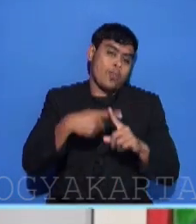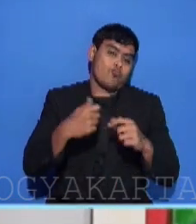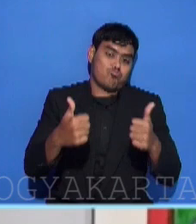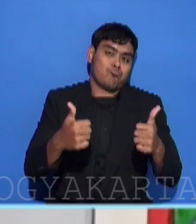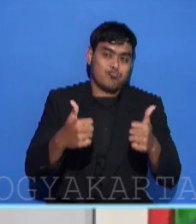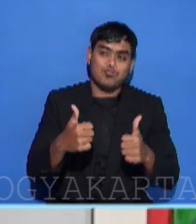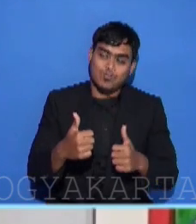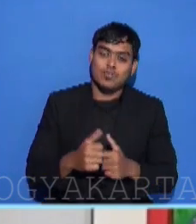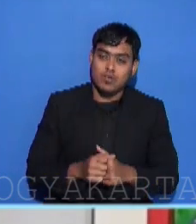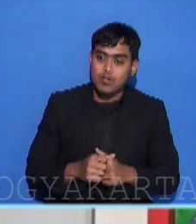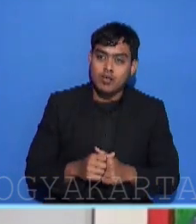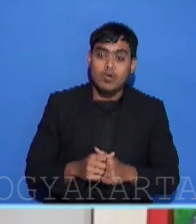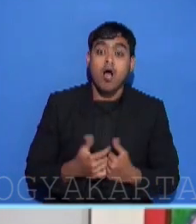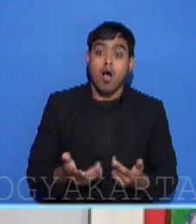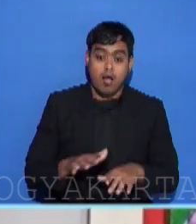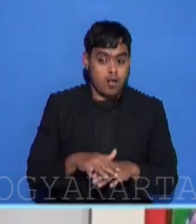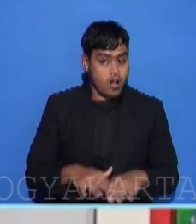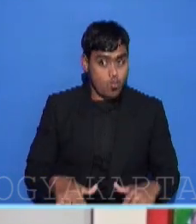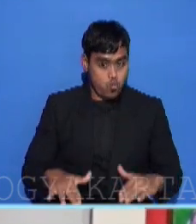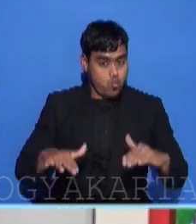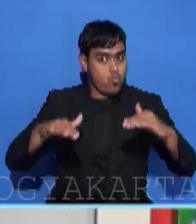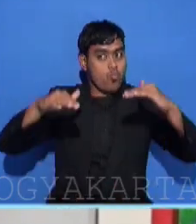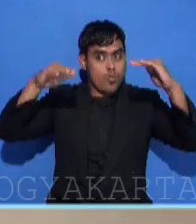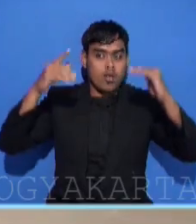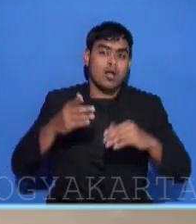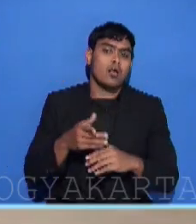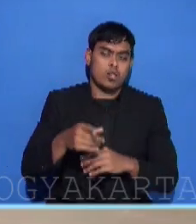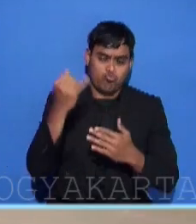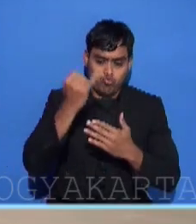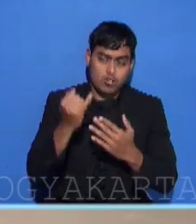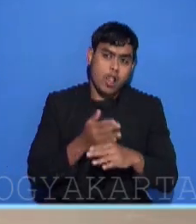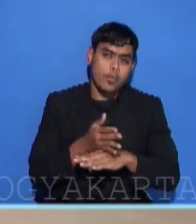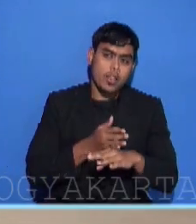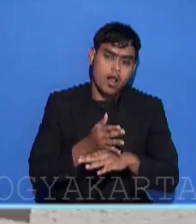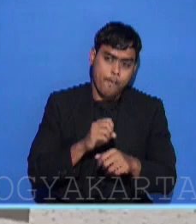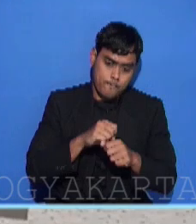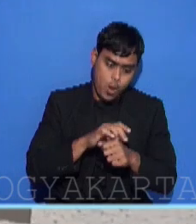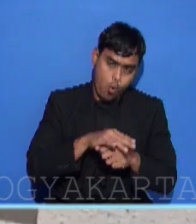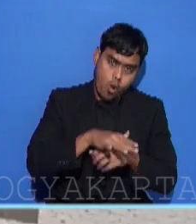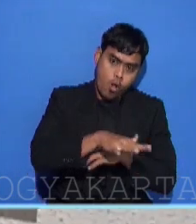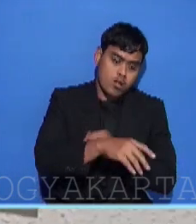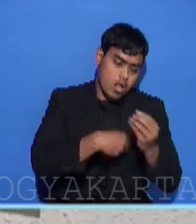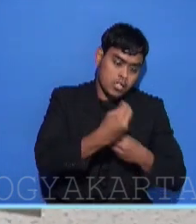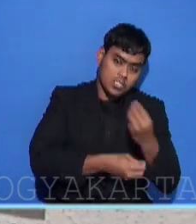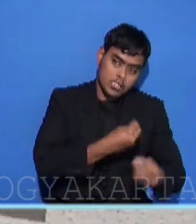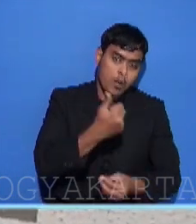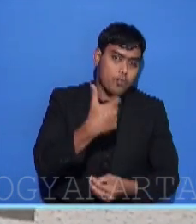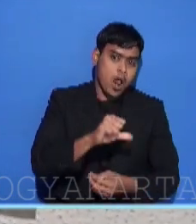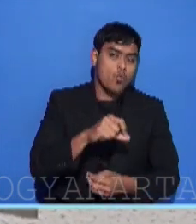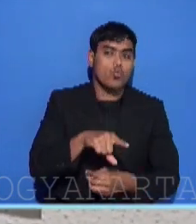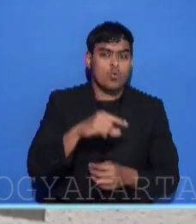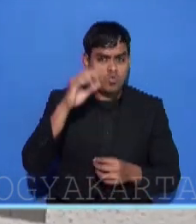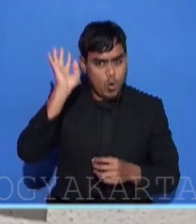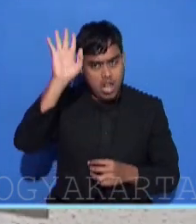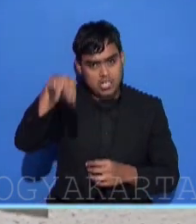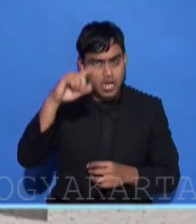tidak lepas dari berkarya seni pameran seni rupa internasional ini diharapkan muncul kontribusi dari para orang tua